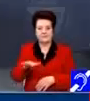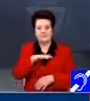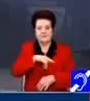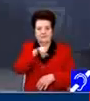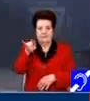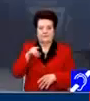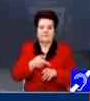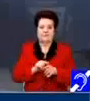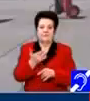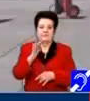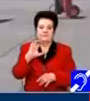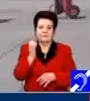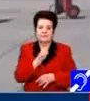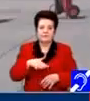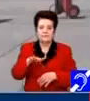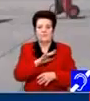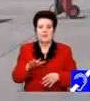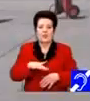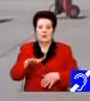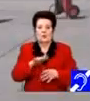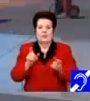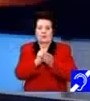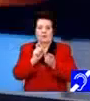zbor și doar câteva sute de ore în zone de conflict.